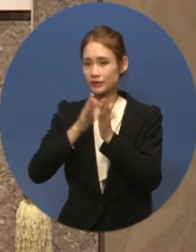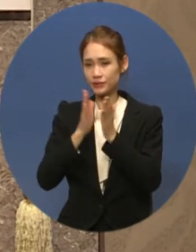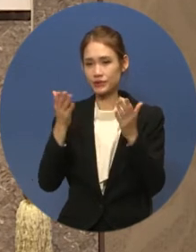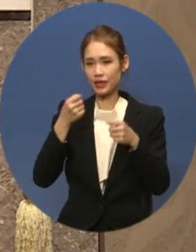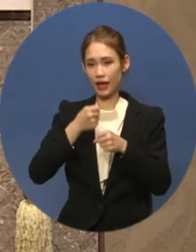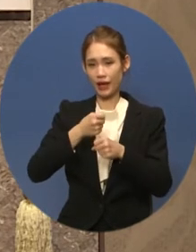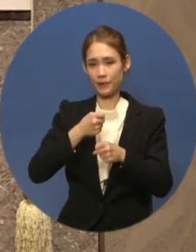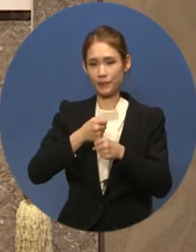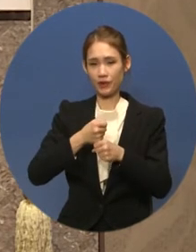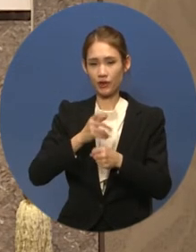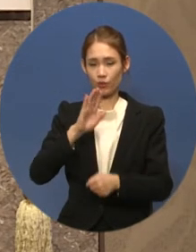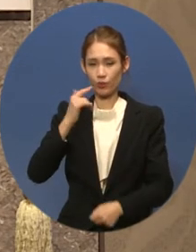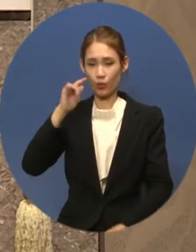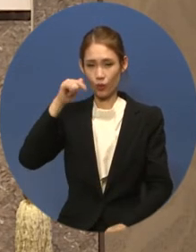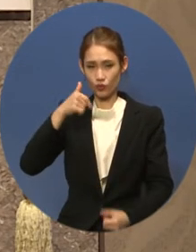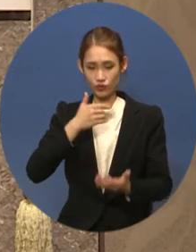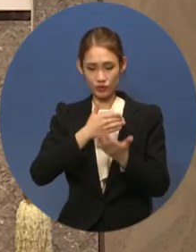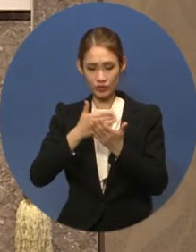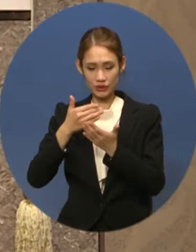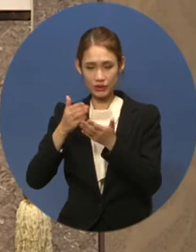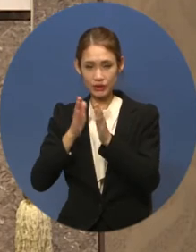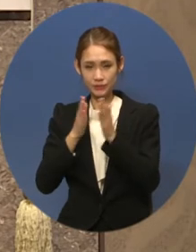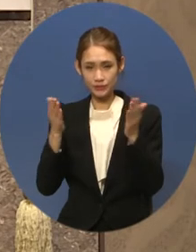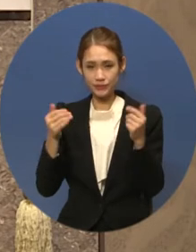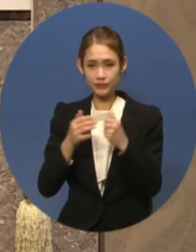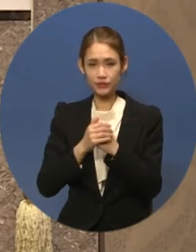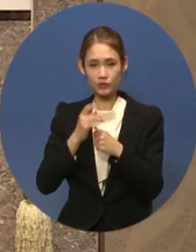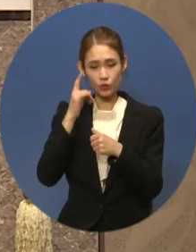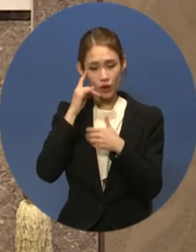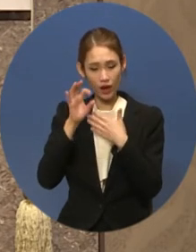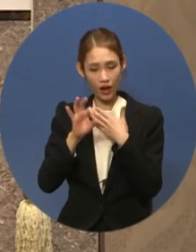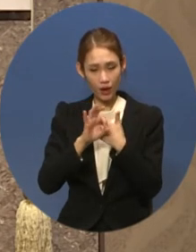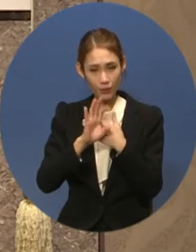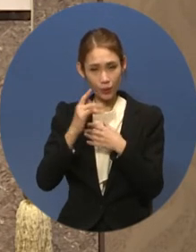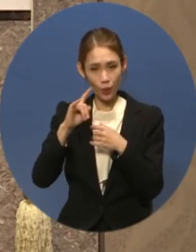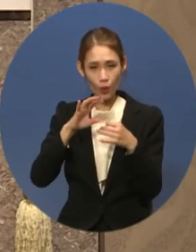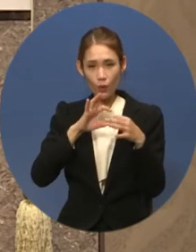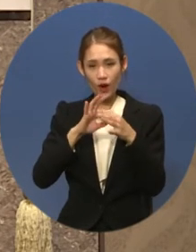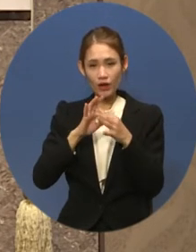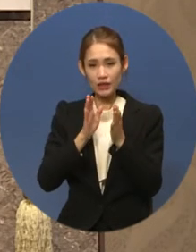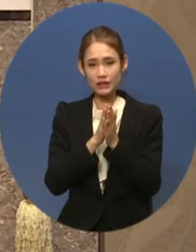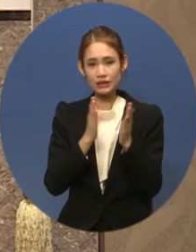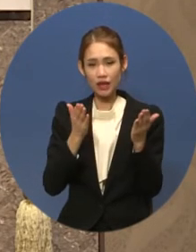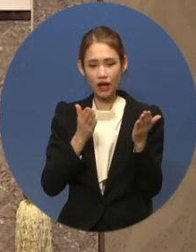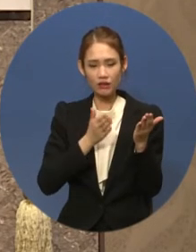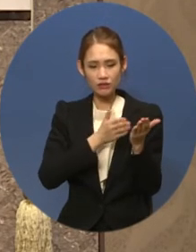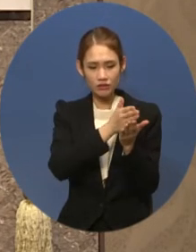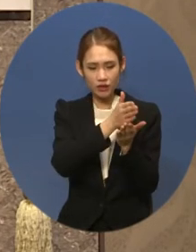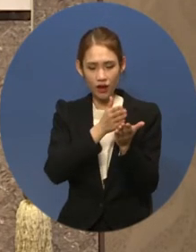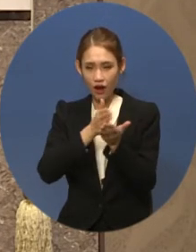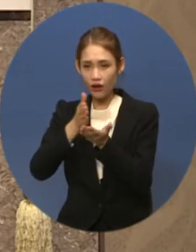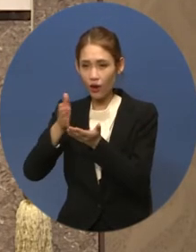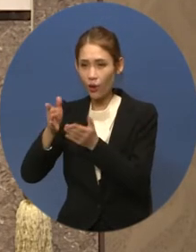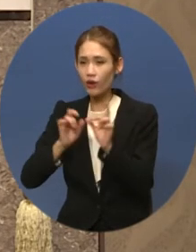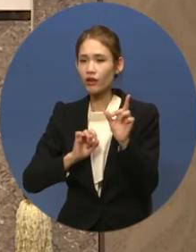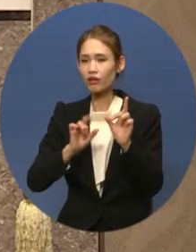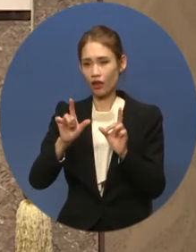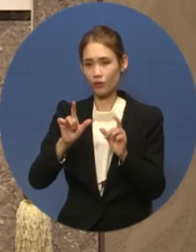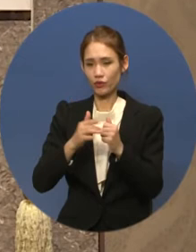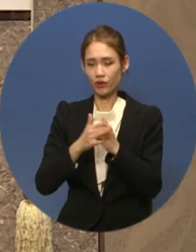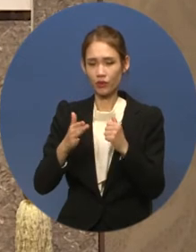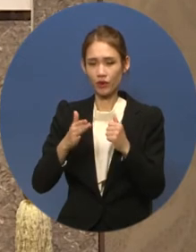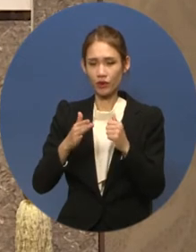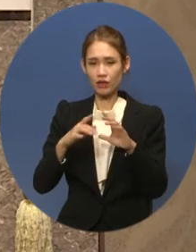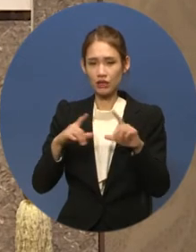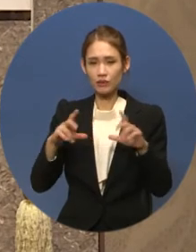보훈 그림책이 오예 왜냐하면 보온에 관련된 많은 책자들이 전문서적 이어서 일반 국민들이 잘 모르세요